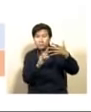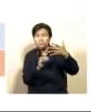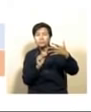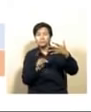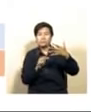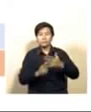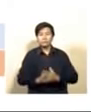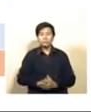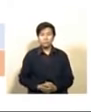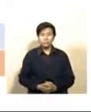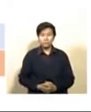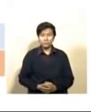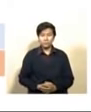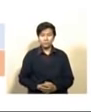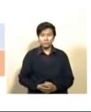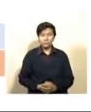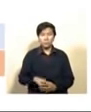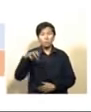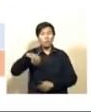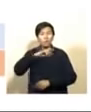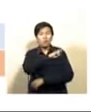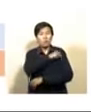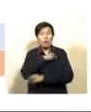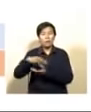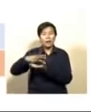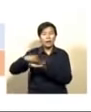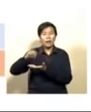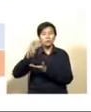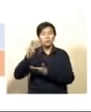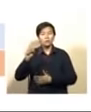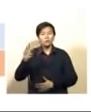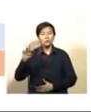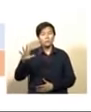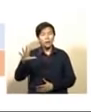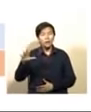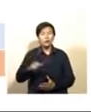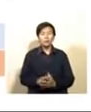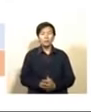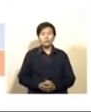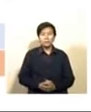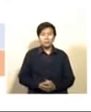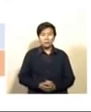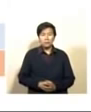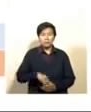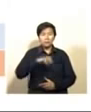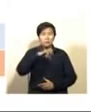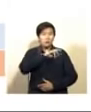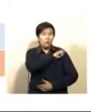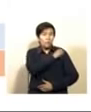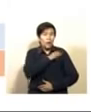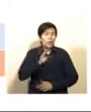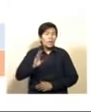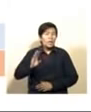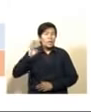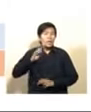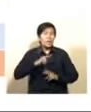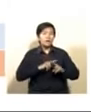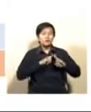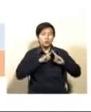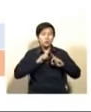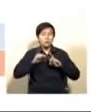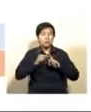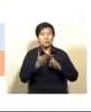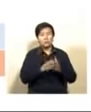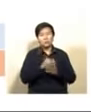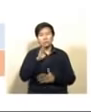ายแพทยศาสตร์ศึกษาหรือ UHOSHNET โรงพยาบาลในสังกัดกรุงเทพมหานครได้ประมาณ1ล้าน1แสน50,000อันนี้รว